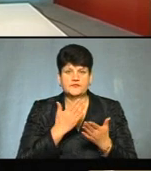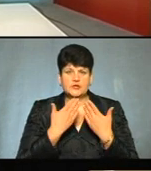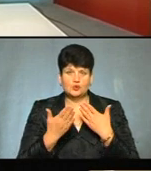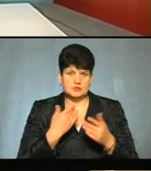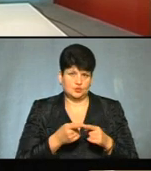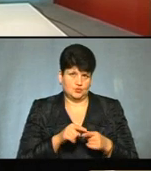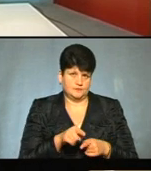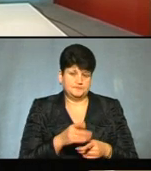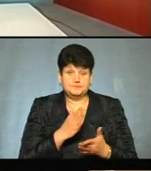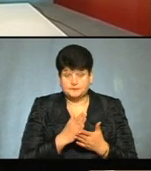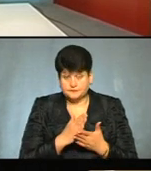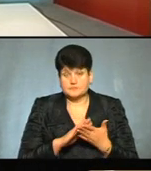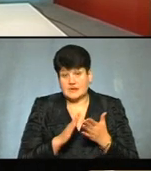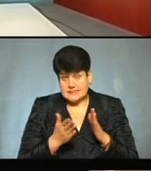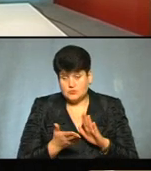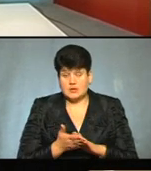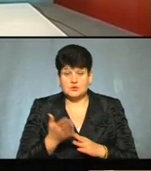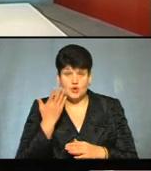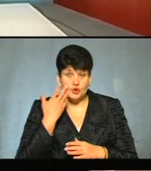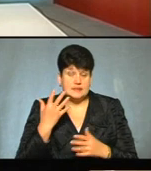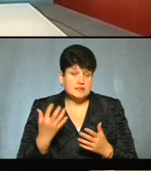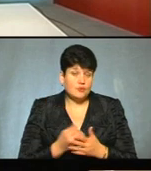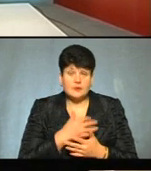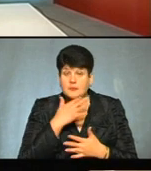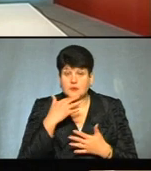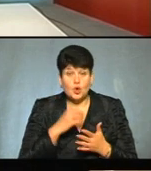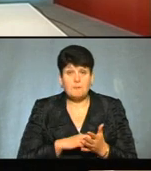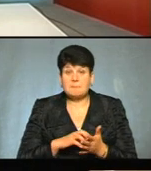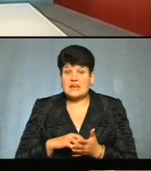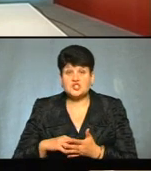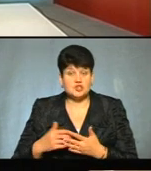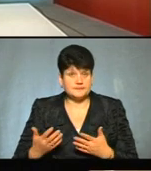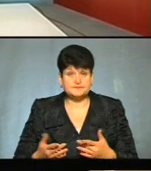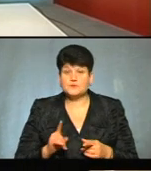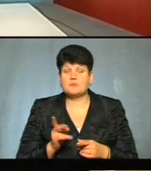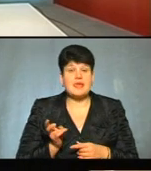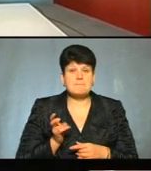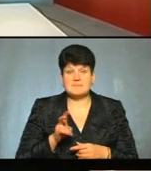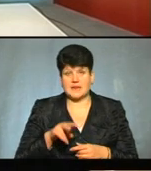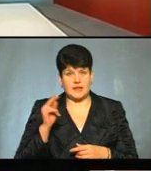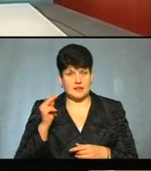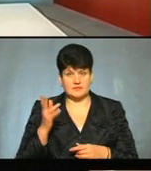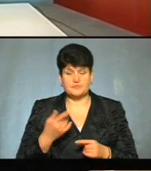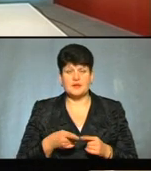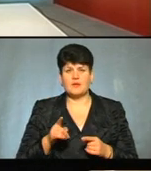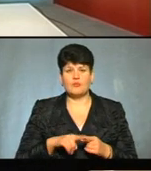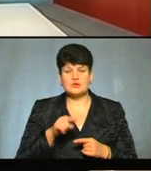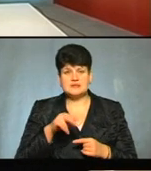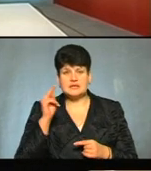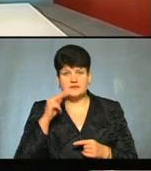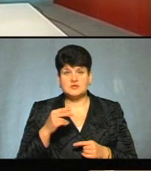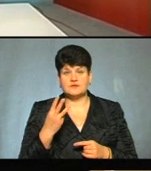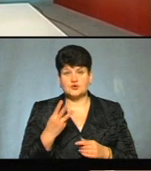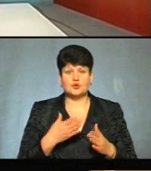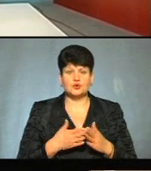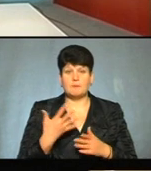відносяться до цього. Ми маємо ситуації, коли знаходять безліч причин для того, щоб не прийти на навчання, бо це навчання